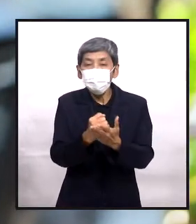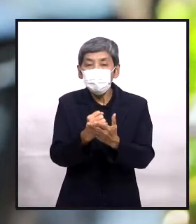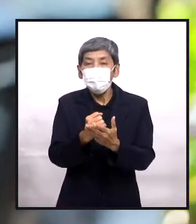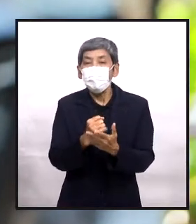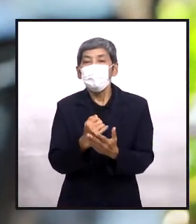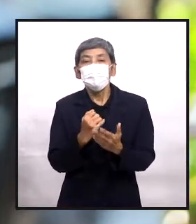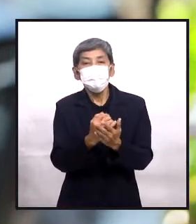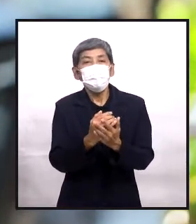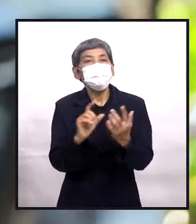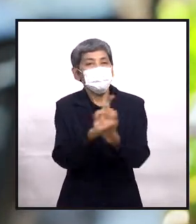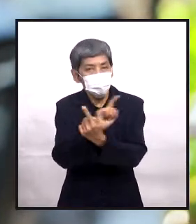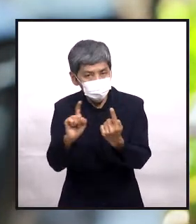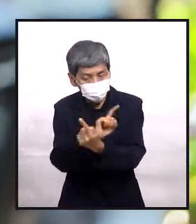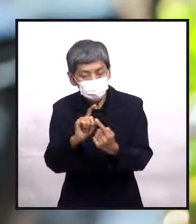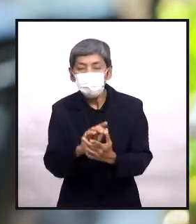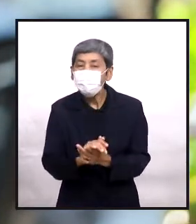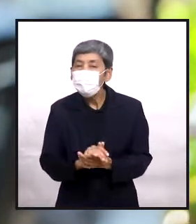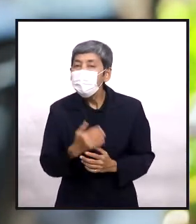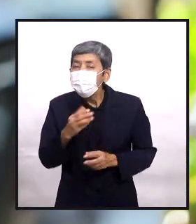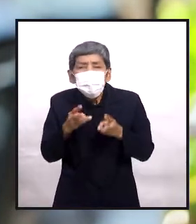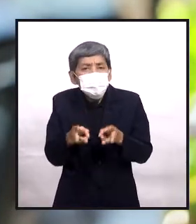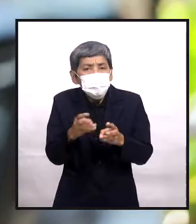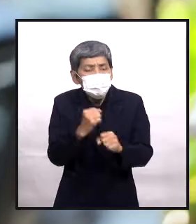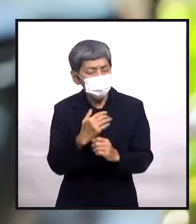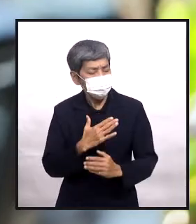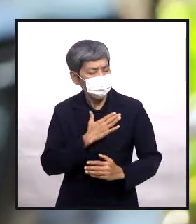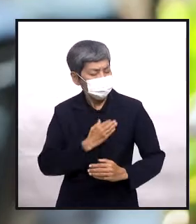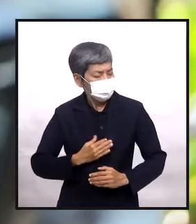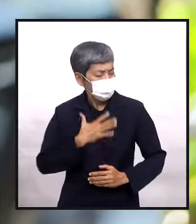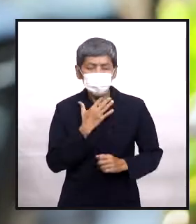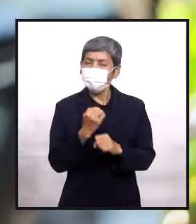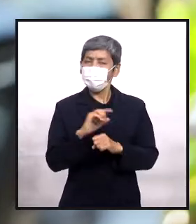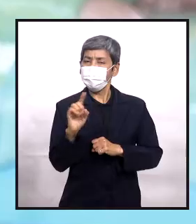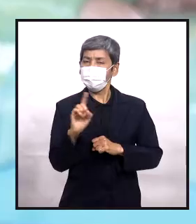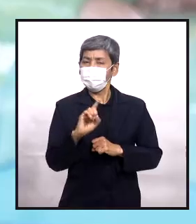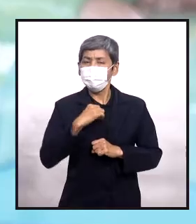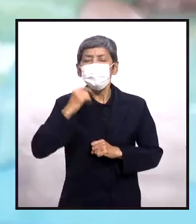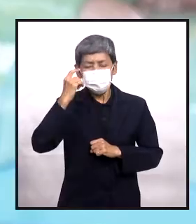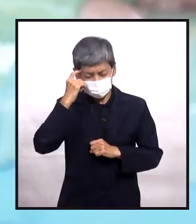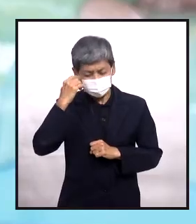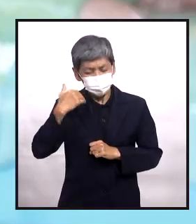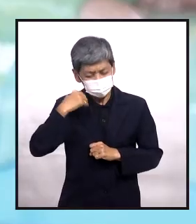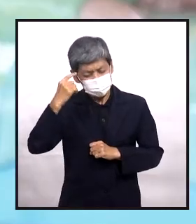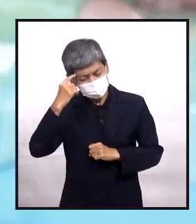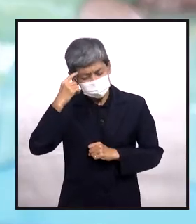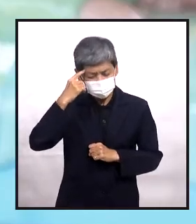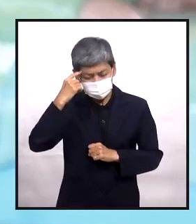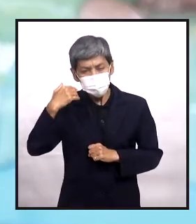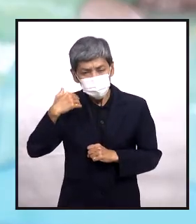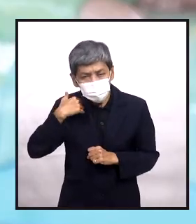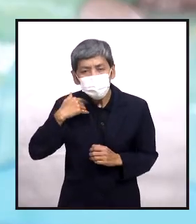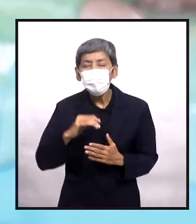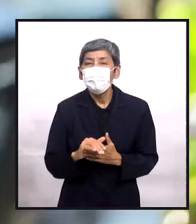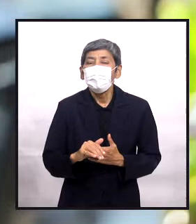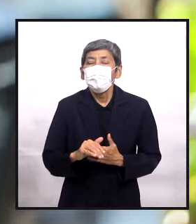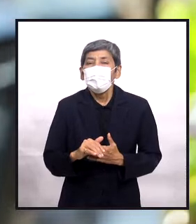แลสังคมการตอบแทนคืนสู่สังคมมีวิธีในการเติมพลังให้กับตัวเองยังไงบ้างคะเชื่อว่าจะต้องแบบคิดตลอดอ่ะแล้